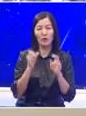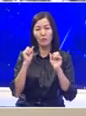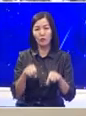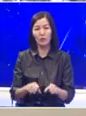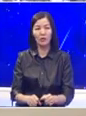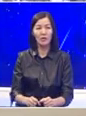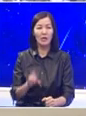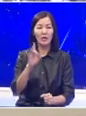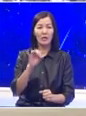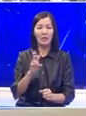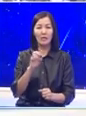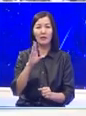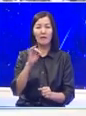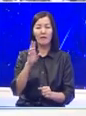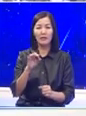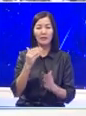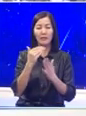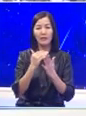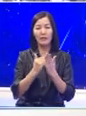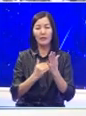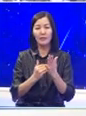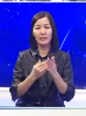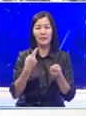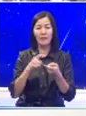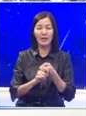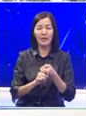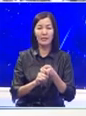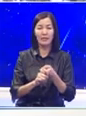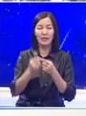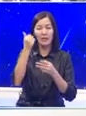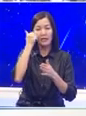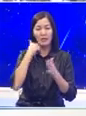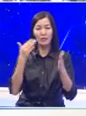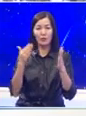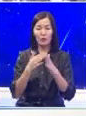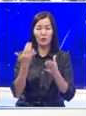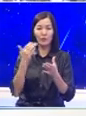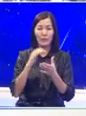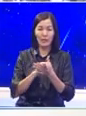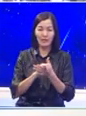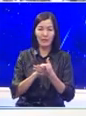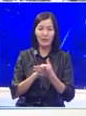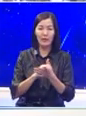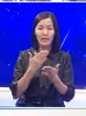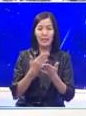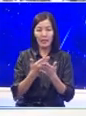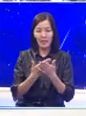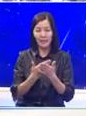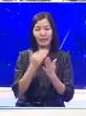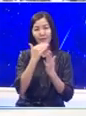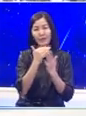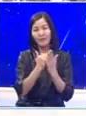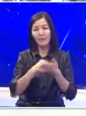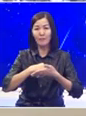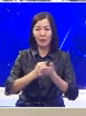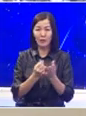Реновация бағдарламасы сәйкес біз осы тұрғын үйлерді жаңағы авариялық деп тану керекпіз. Сонымен жаңағы тізімін бекіту керекпіз.